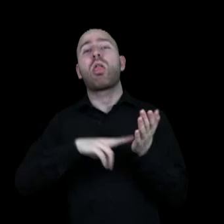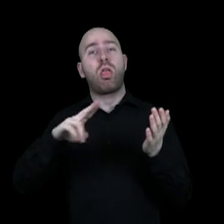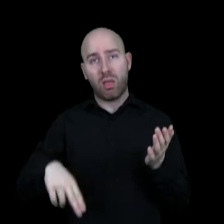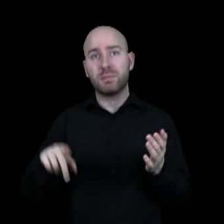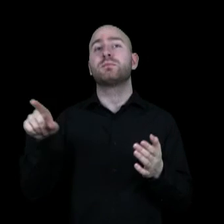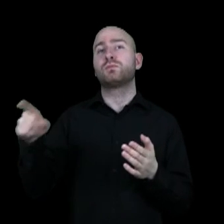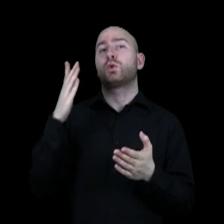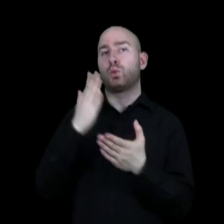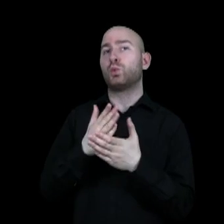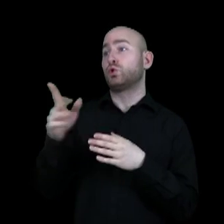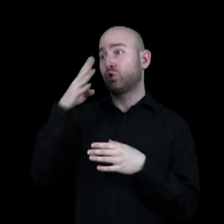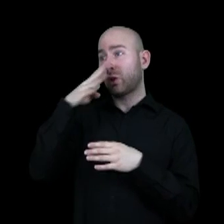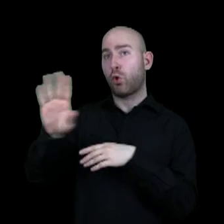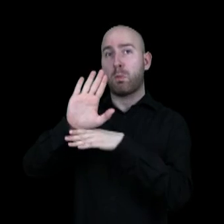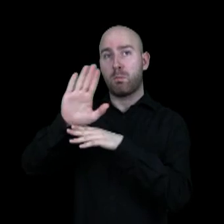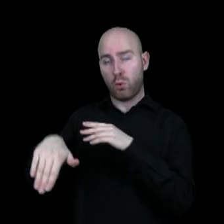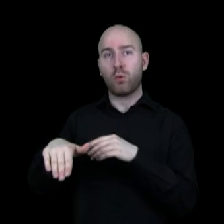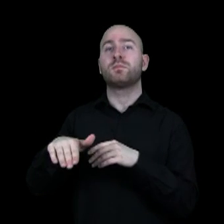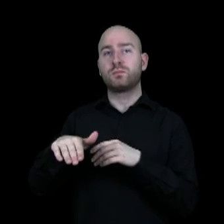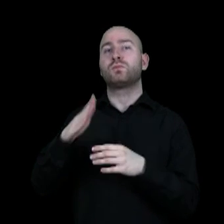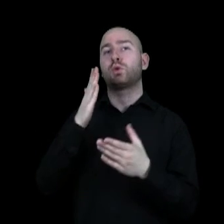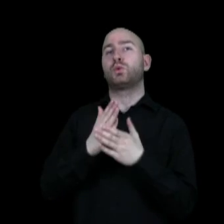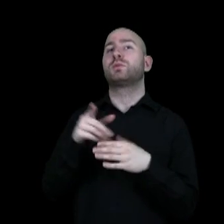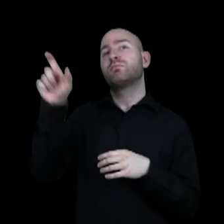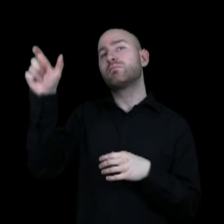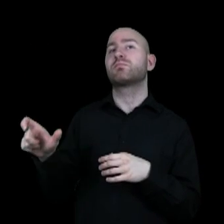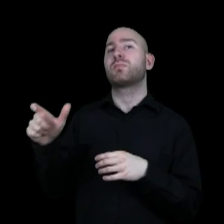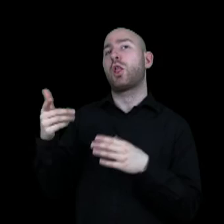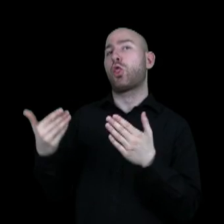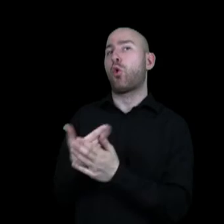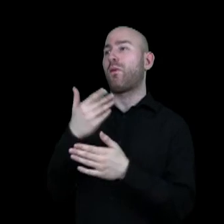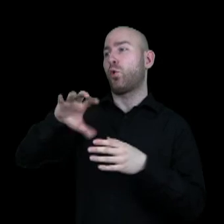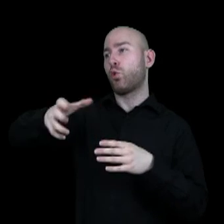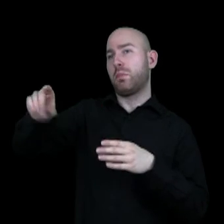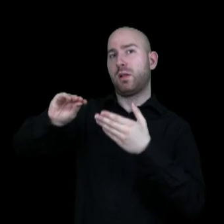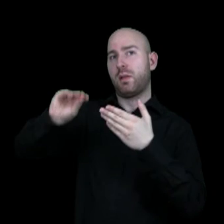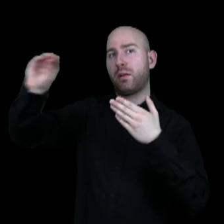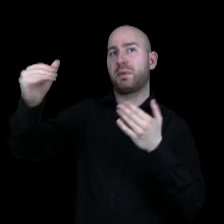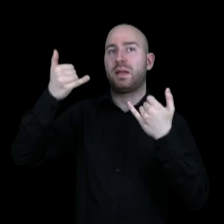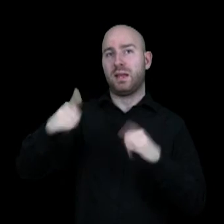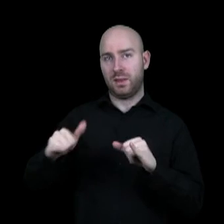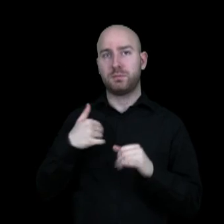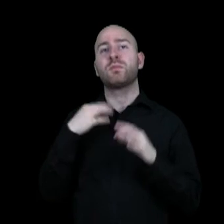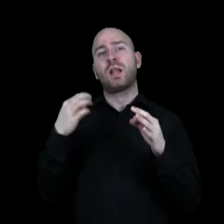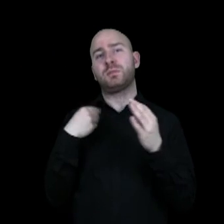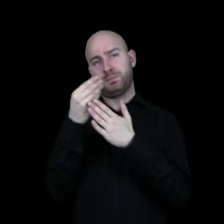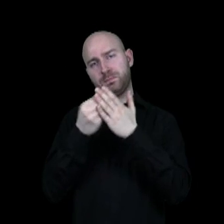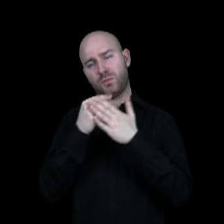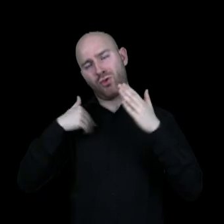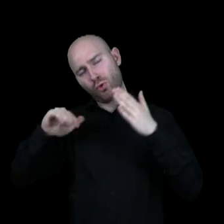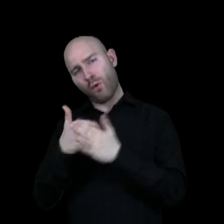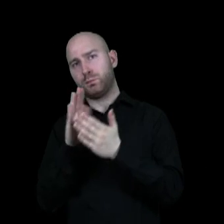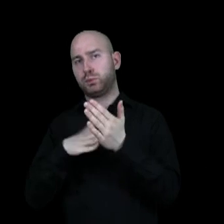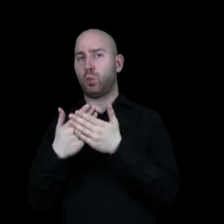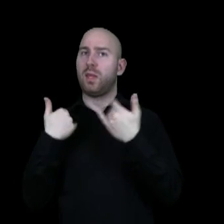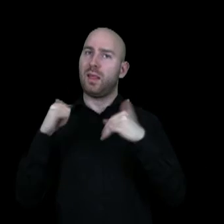próbowałem ale jeśli zrezygnuje Jeśli tak się zniechęcają że przez ponad 4 tygodnie będę